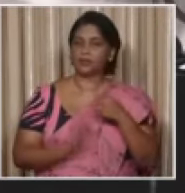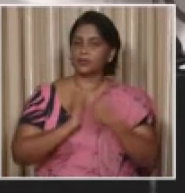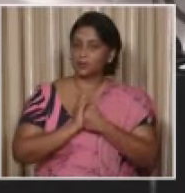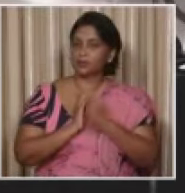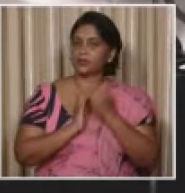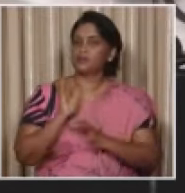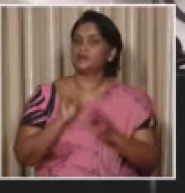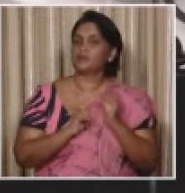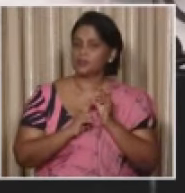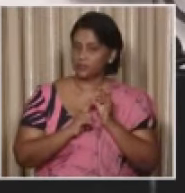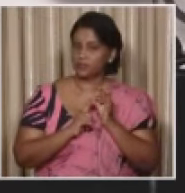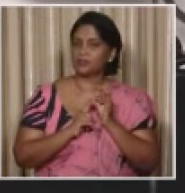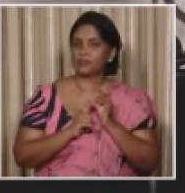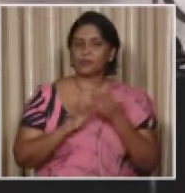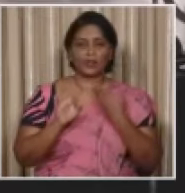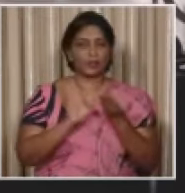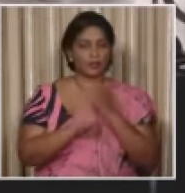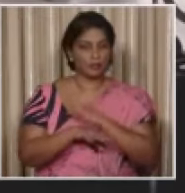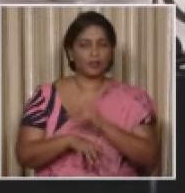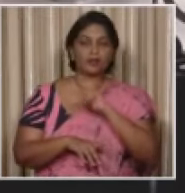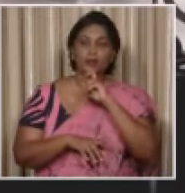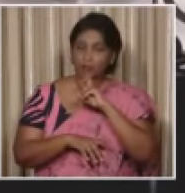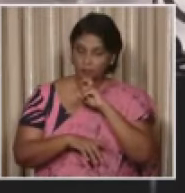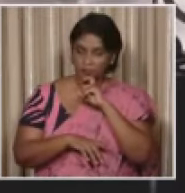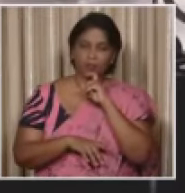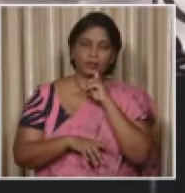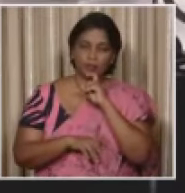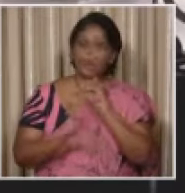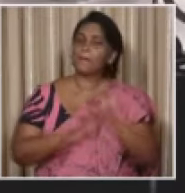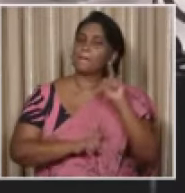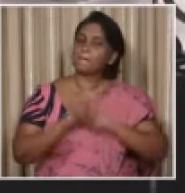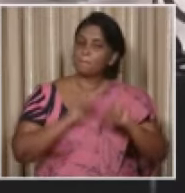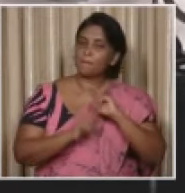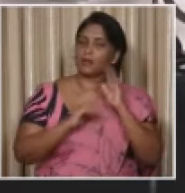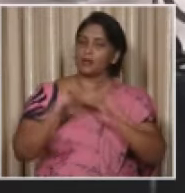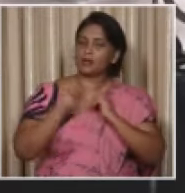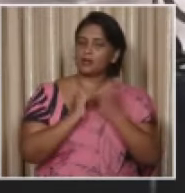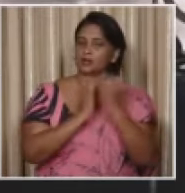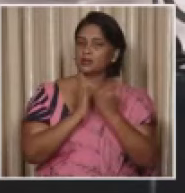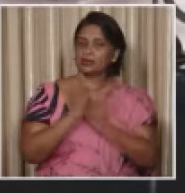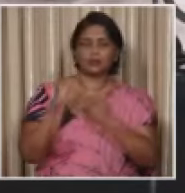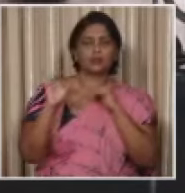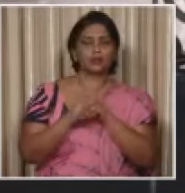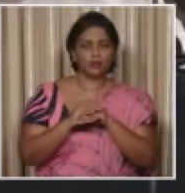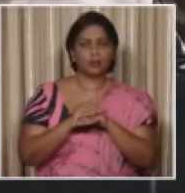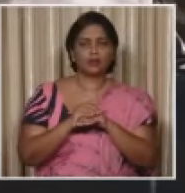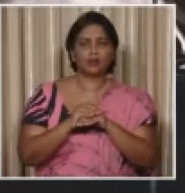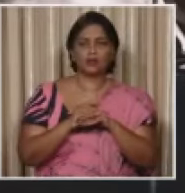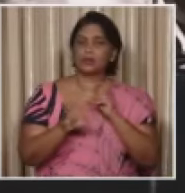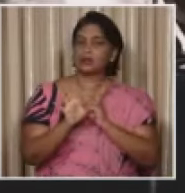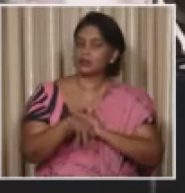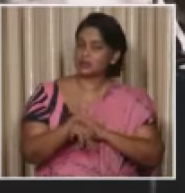අරුඩ මන්ත්‍රීතුමනි මීට කලින් ශ්‍රේෂ්ඨාධිකරණය පාර්ලිමේන්තුවේ කටයුතු වලට මැදිහත් වෙන්න උත්සාහ කළ සෑම